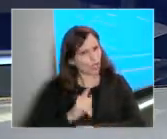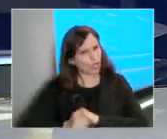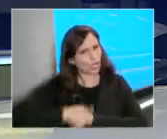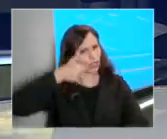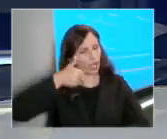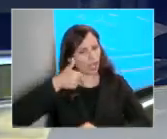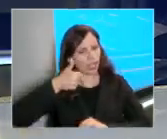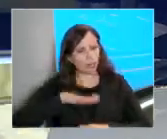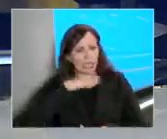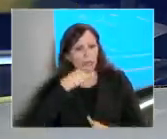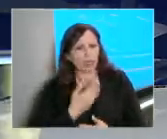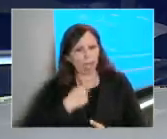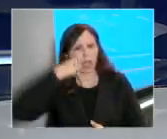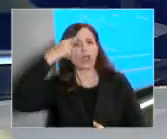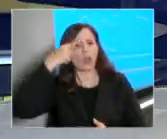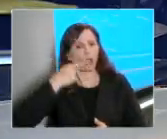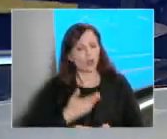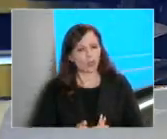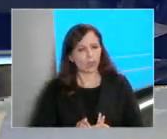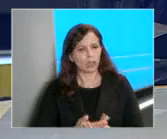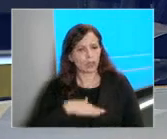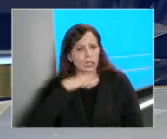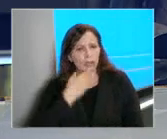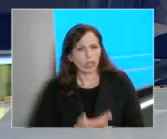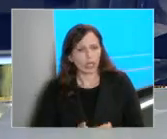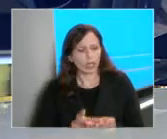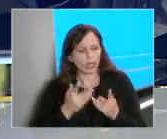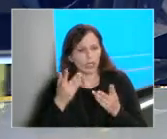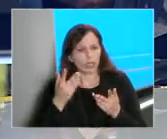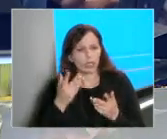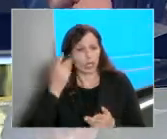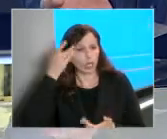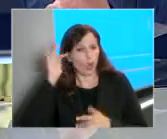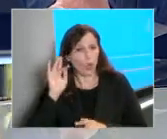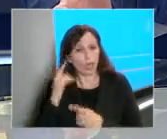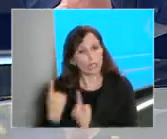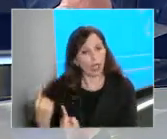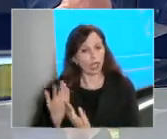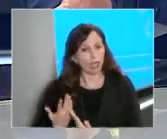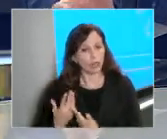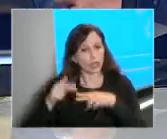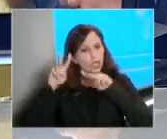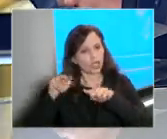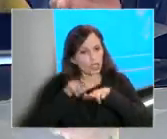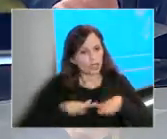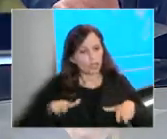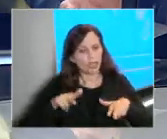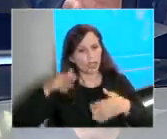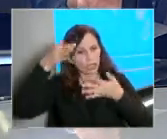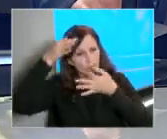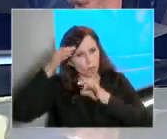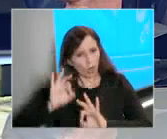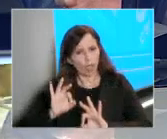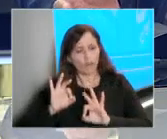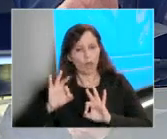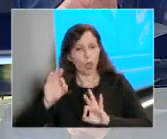אותה. תפסיקו עם האגו הזה, תפסיקו עם לדאוג הזה לעצמכם. יש פה ציבור שצריך לדאוג לו. אז עם כל הכבוד לבנט,